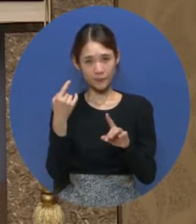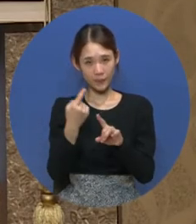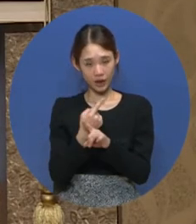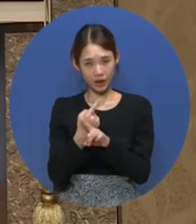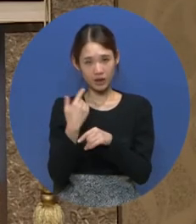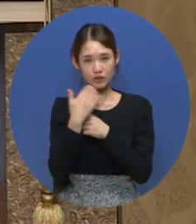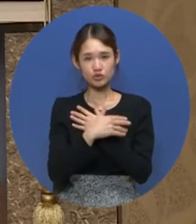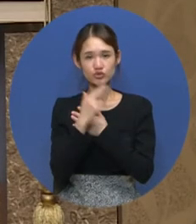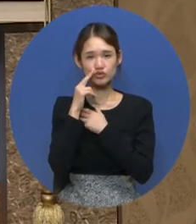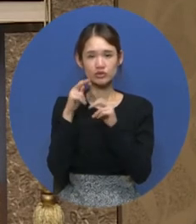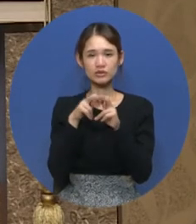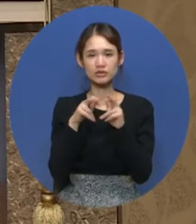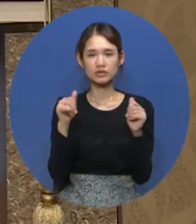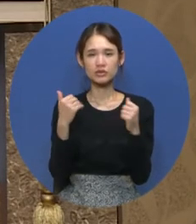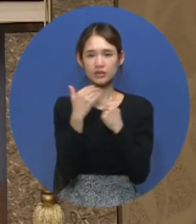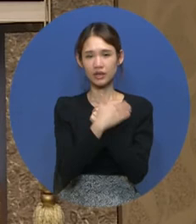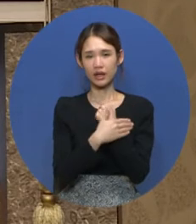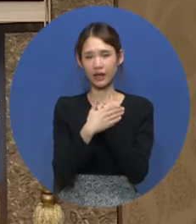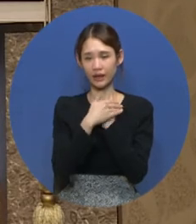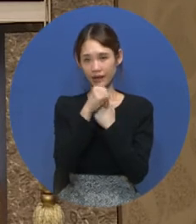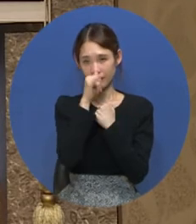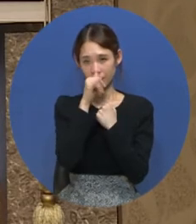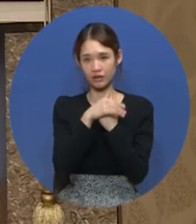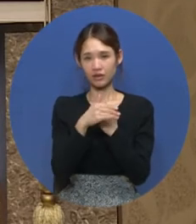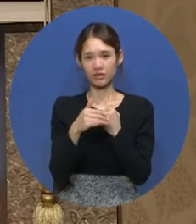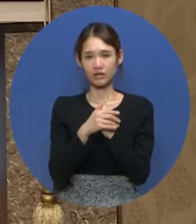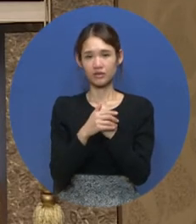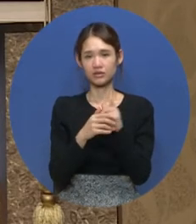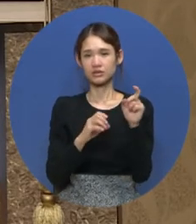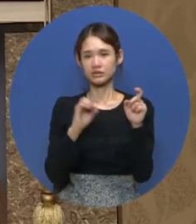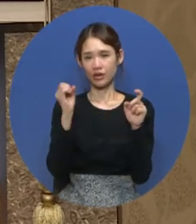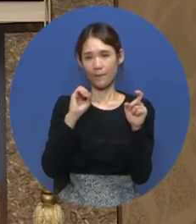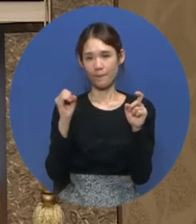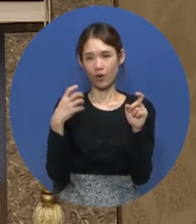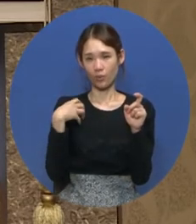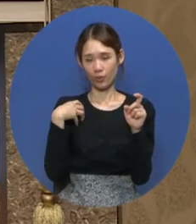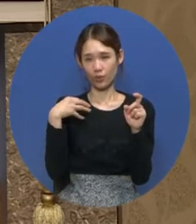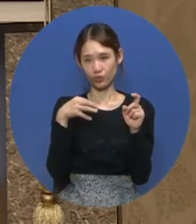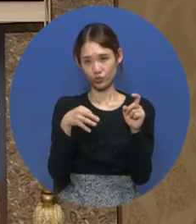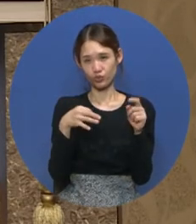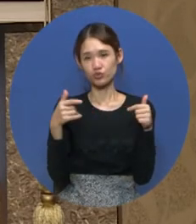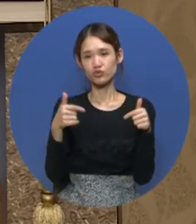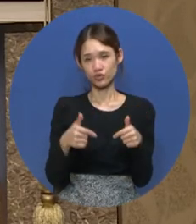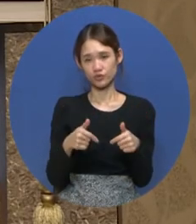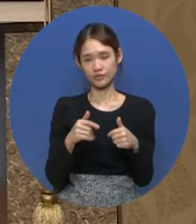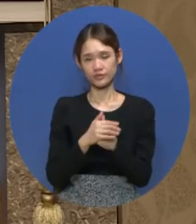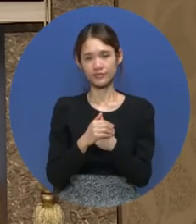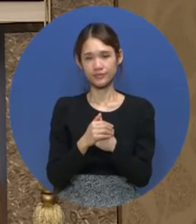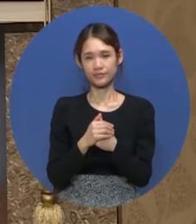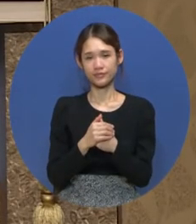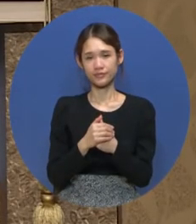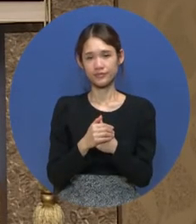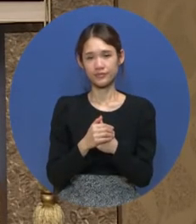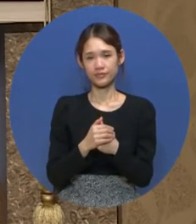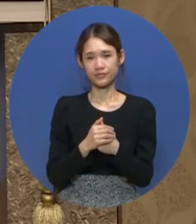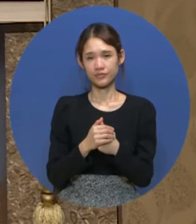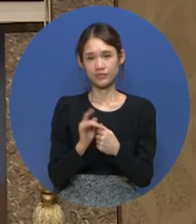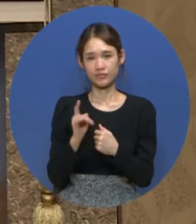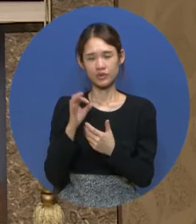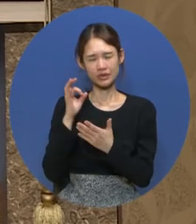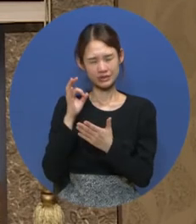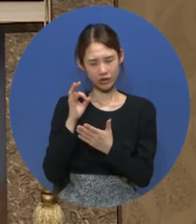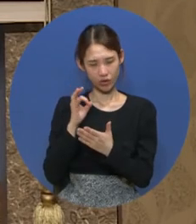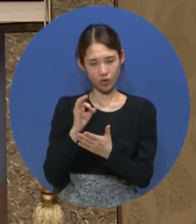아 중증 장애인에 대한 혜택이 있기 때문에 10% 로 어 줄어 들었어요 그래서 굉장히 하게